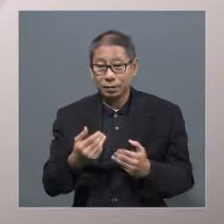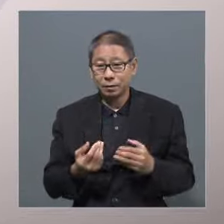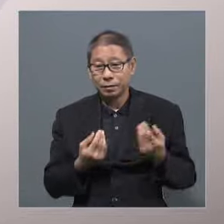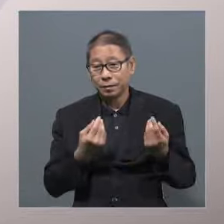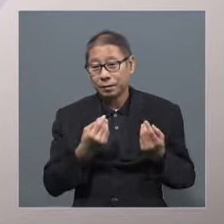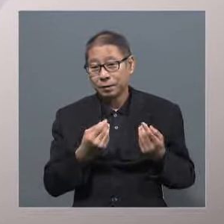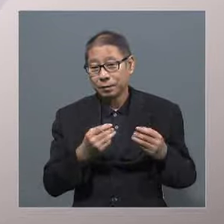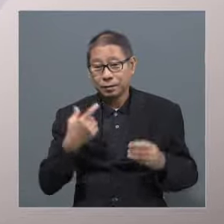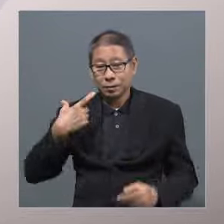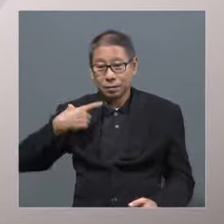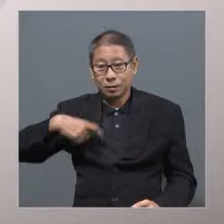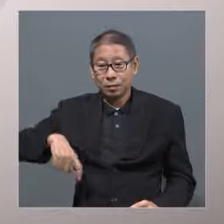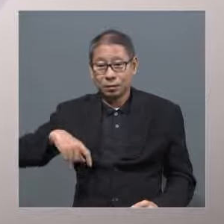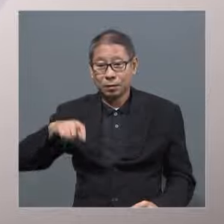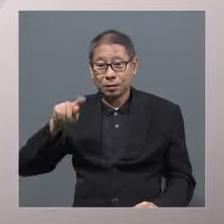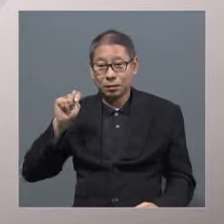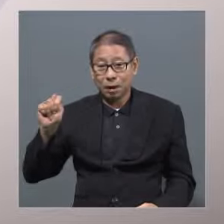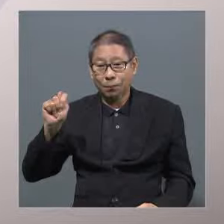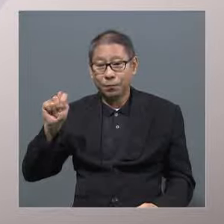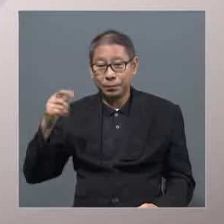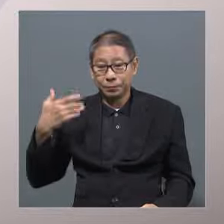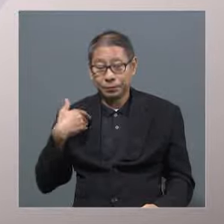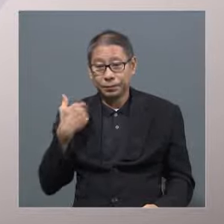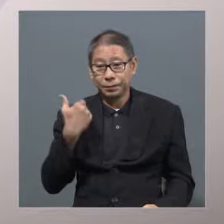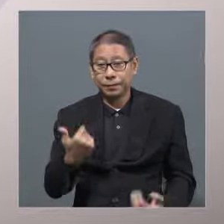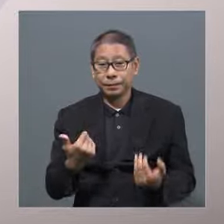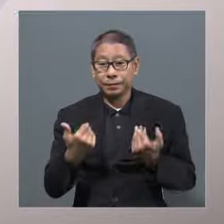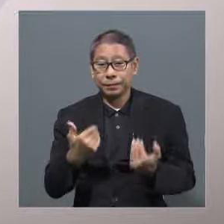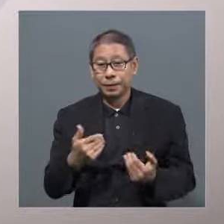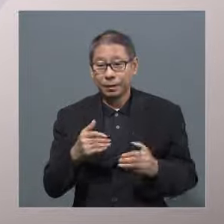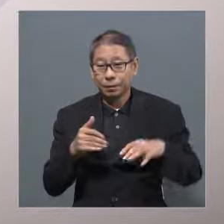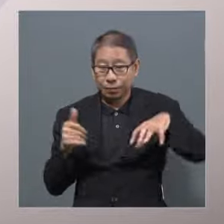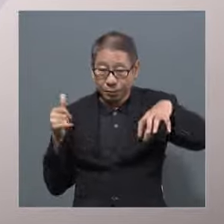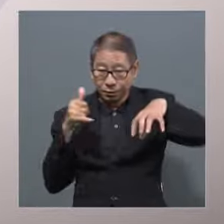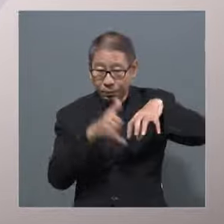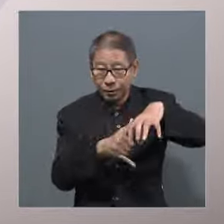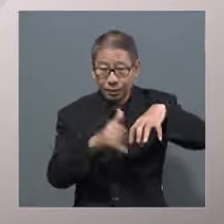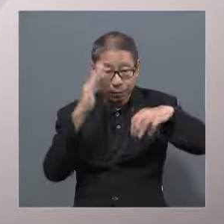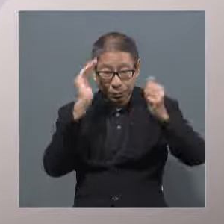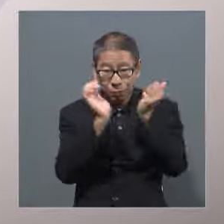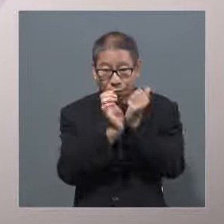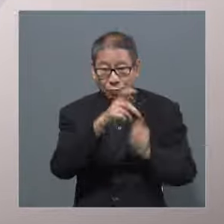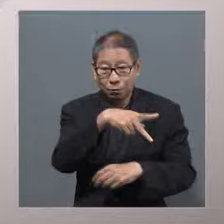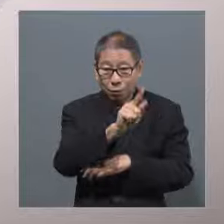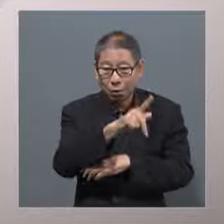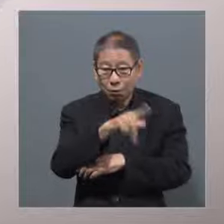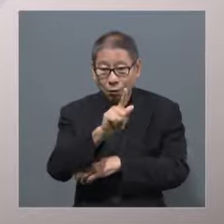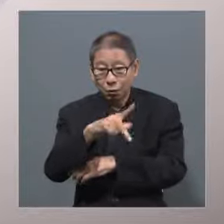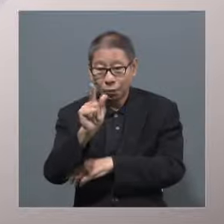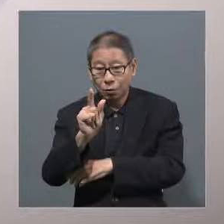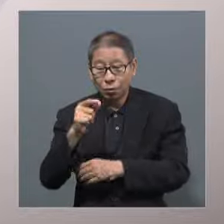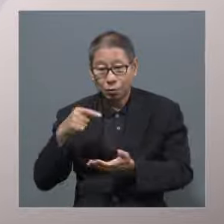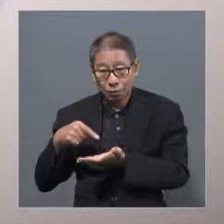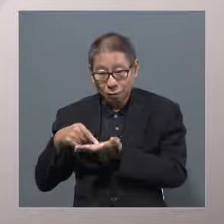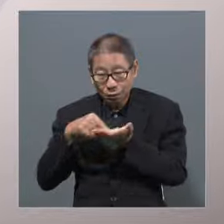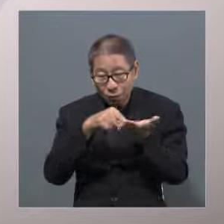ครับทนายสิทราเบี้ยบังเกิดหรือว่าทนายตั้มวันนี้ครับไปที่กองบังคับการตำรวจปปปเป็นการยื่นหลักฐาน